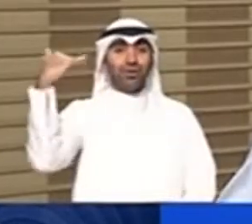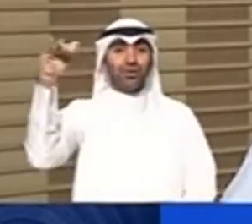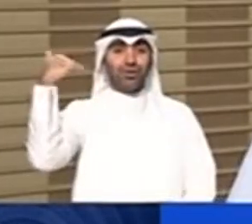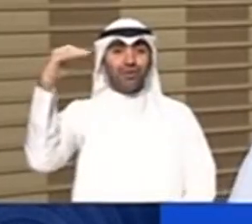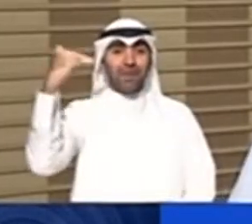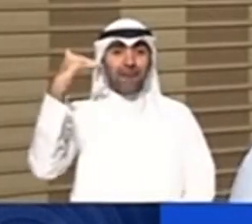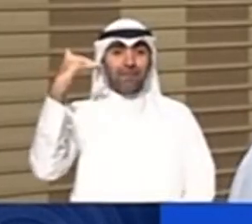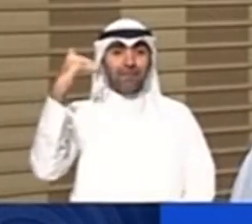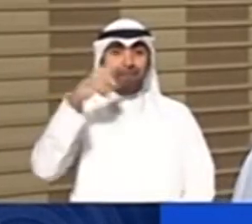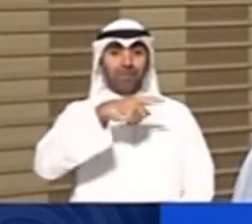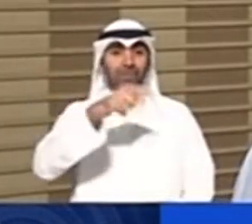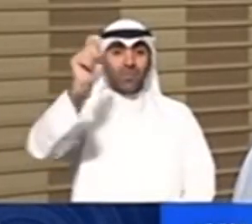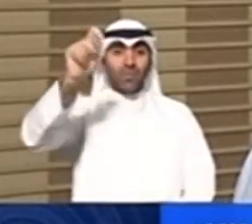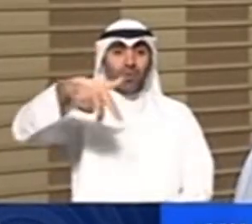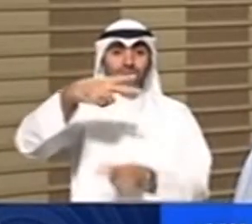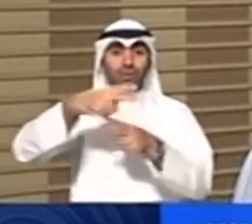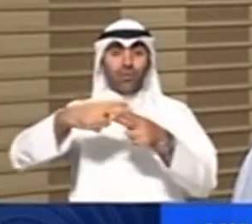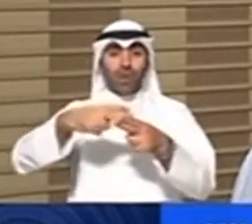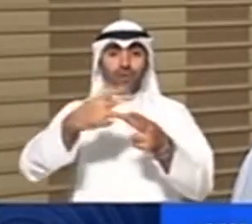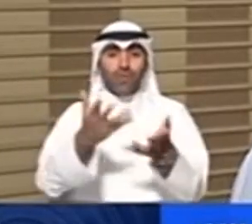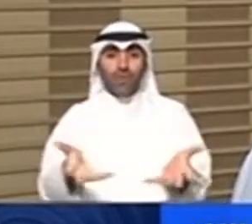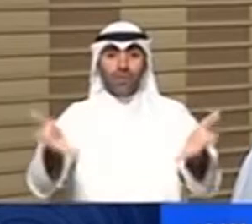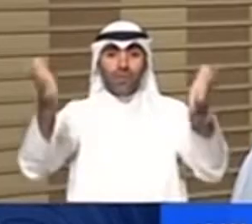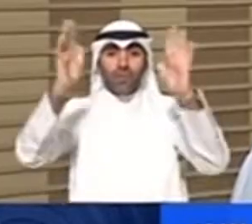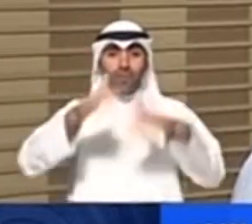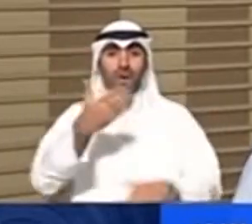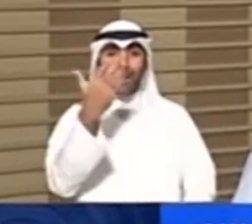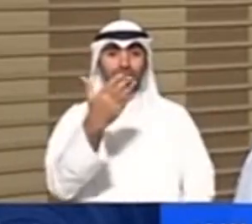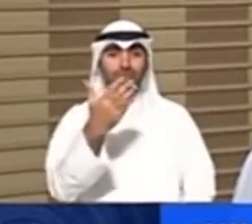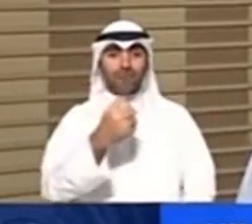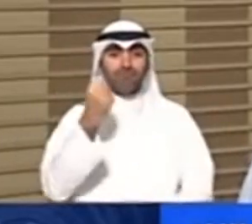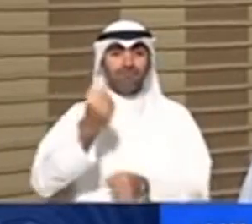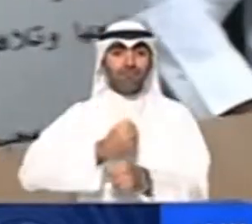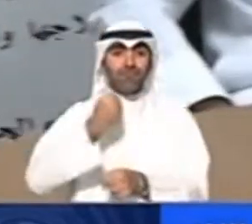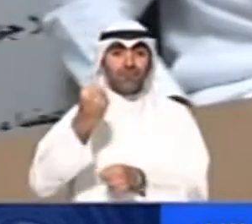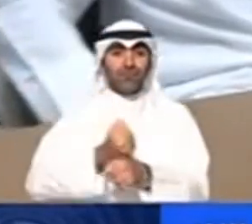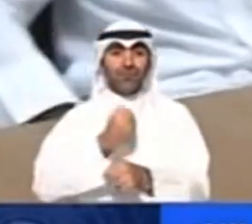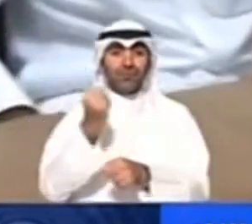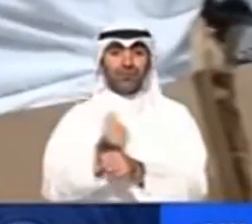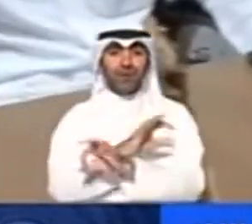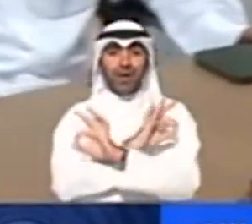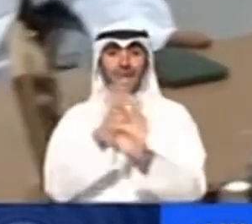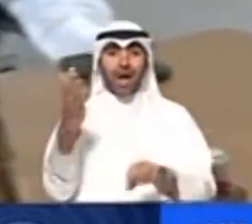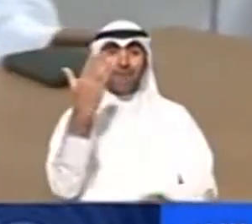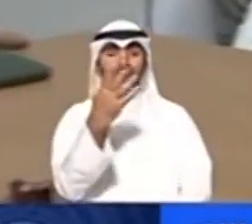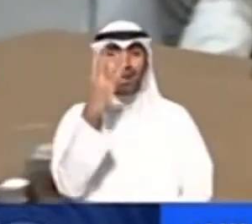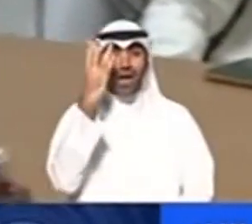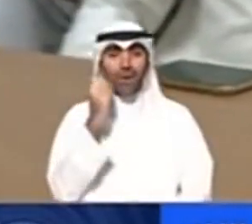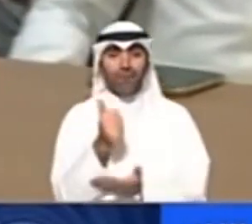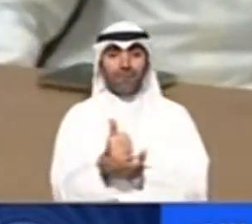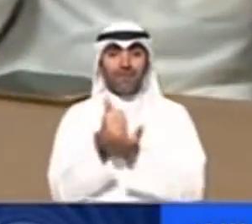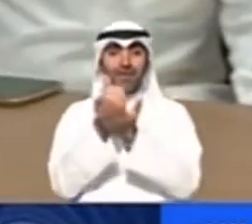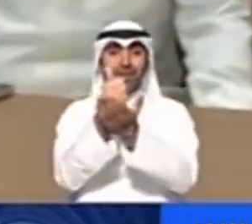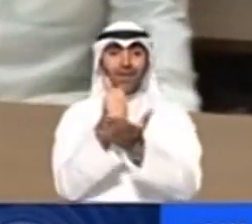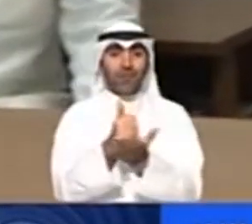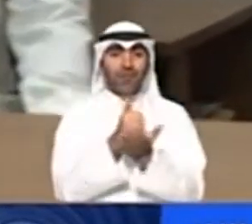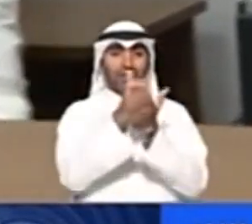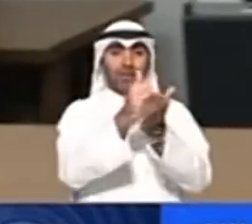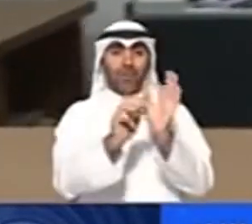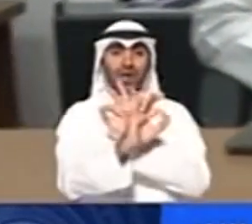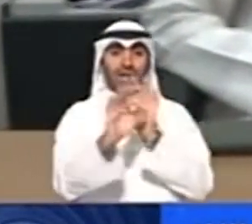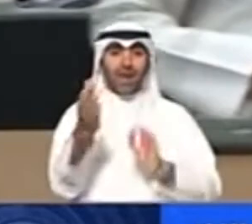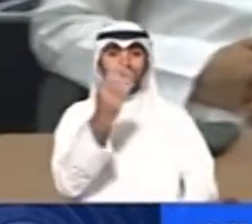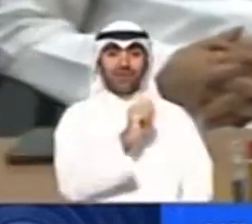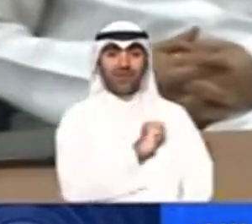الانتخابات وإنجاحها بإذن الله، والكويت ولادة مثل ما قالوا. أكثر من 180 متطوعا